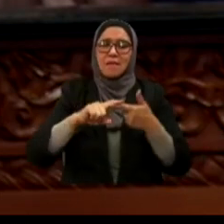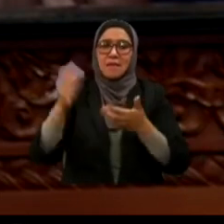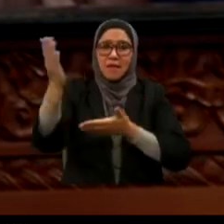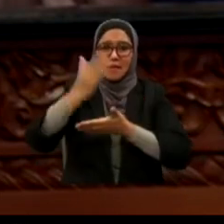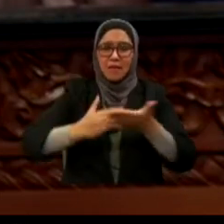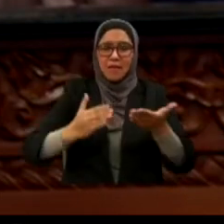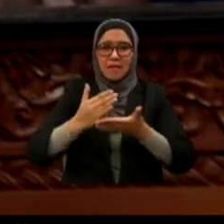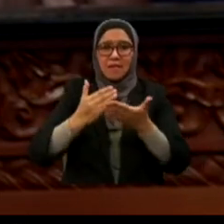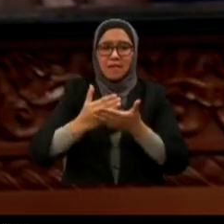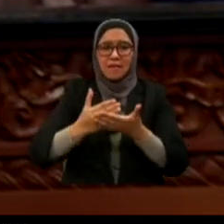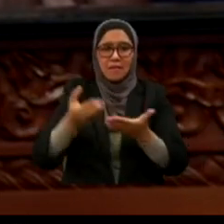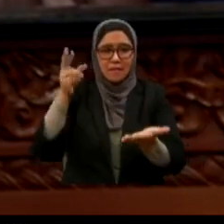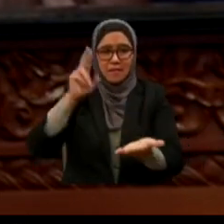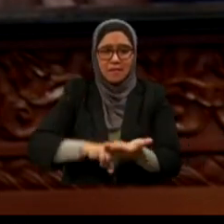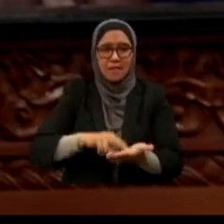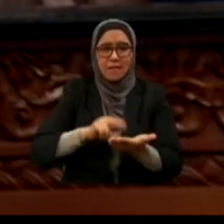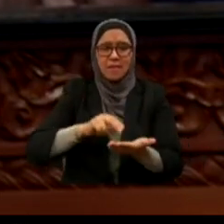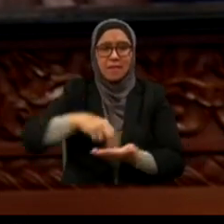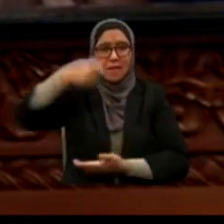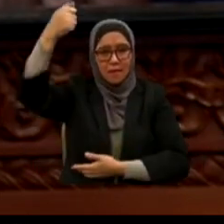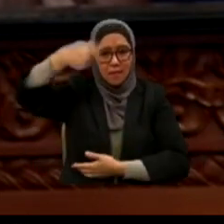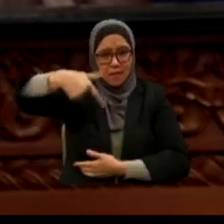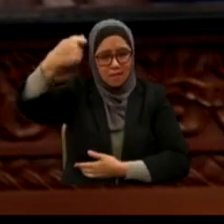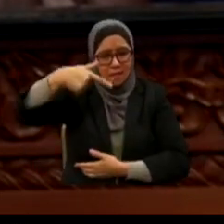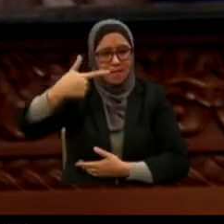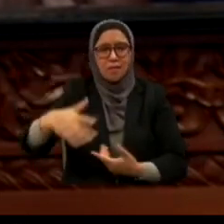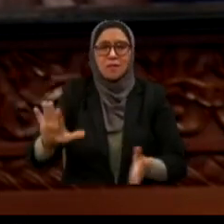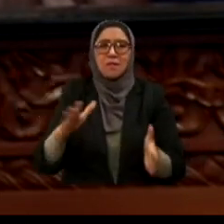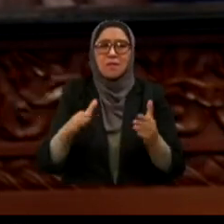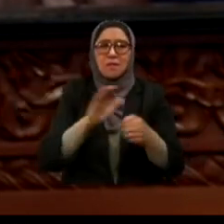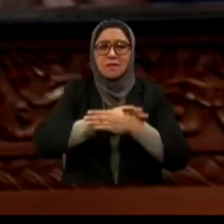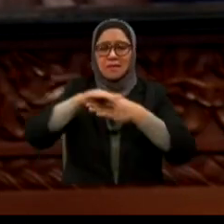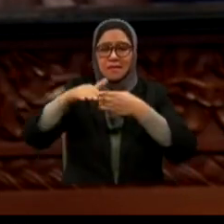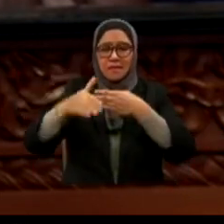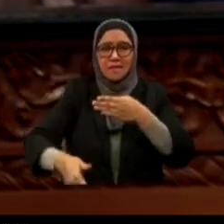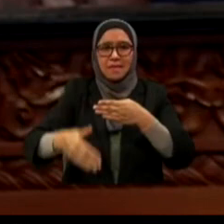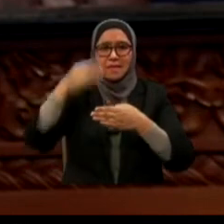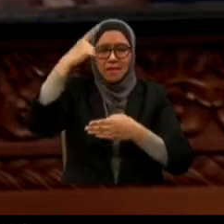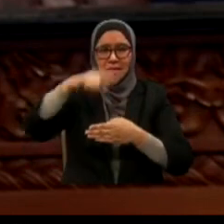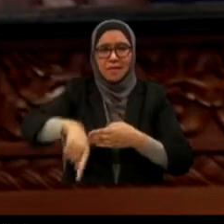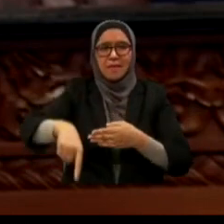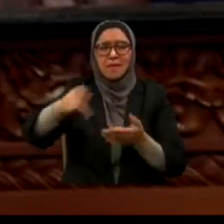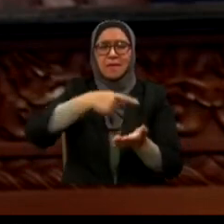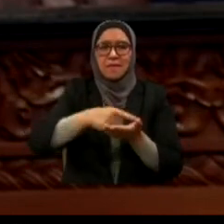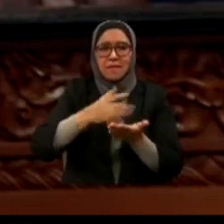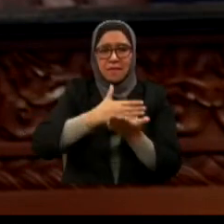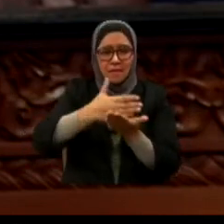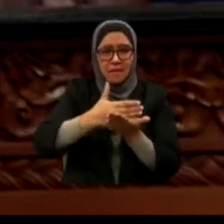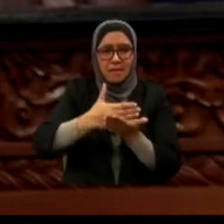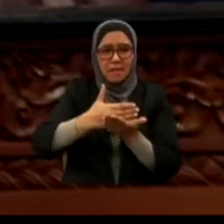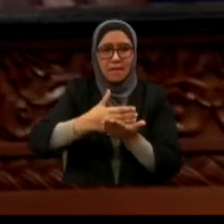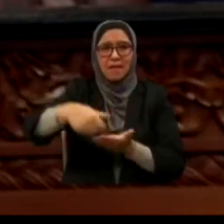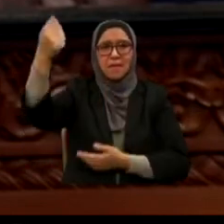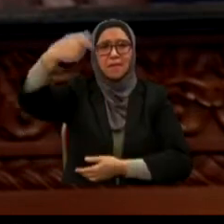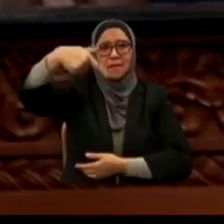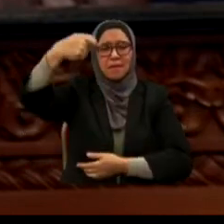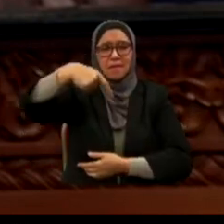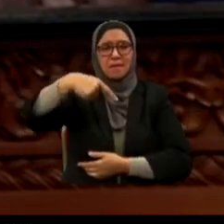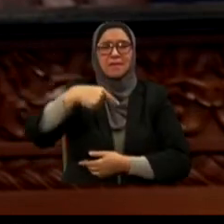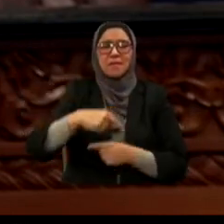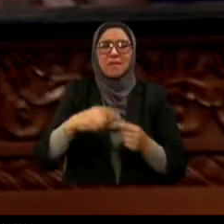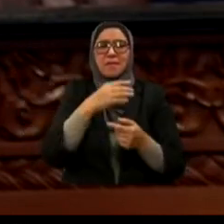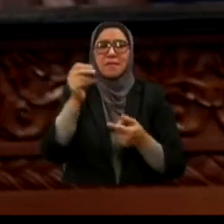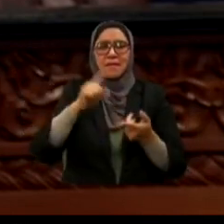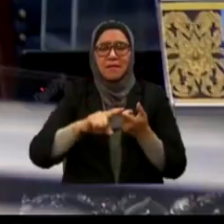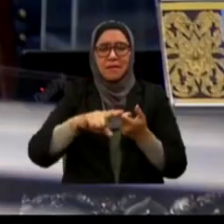recodan pinching telah selesai memproses dokumentasi pencetan ganjaran terbitan dan faedah gantian